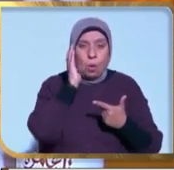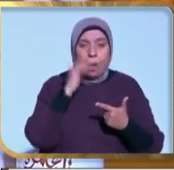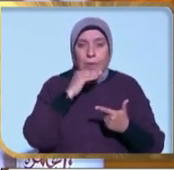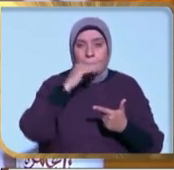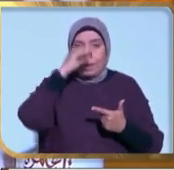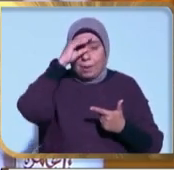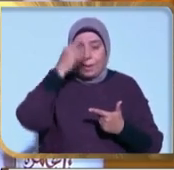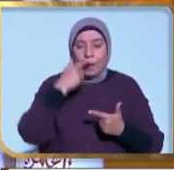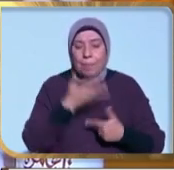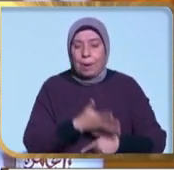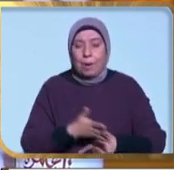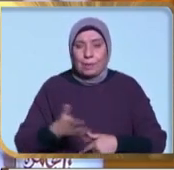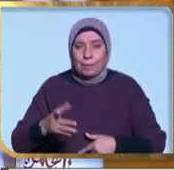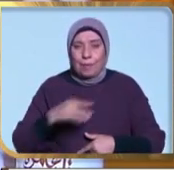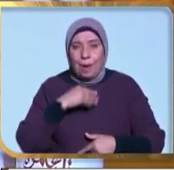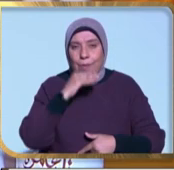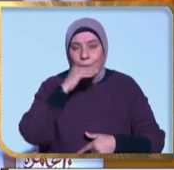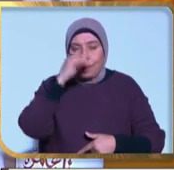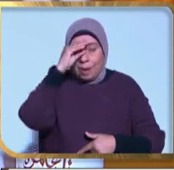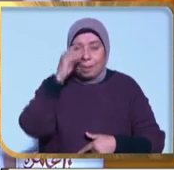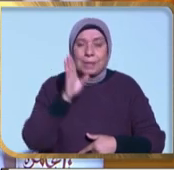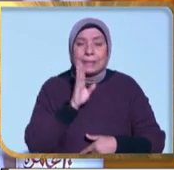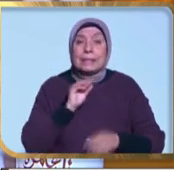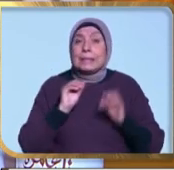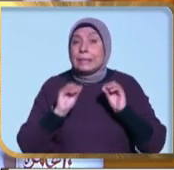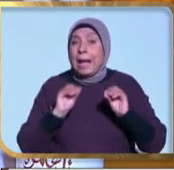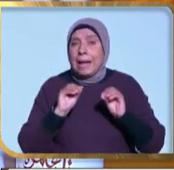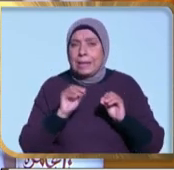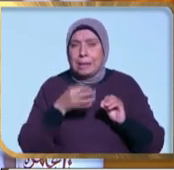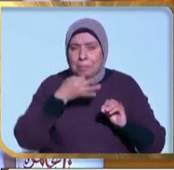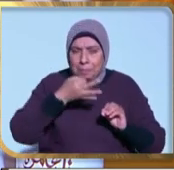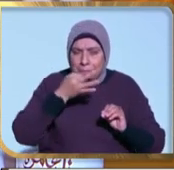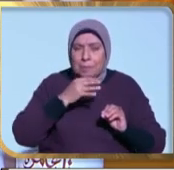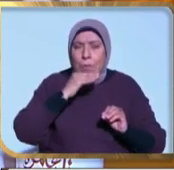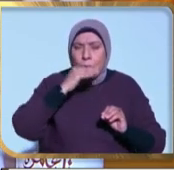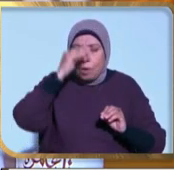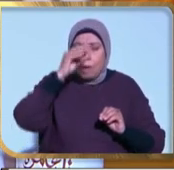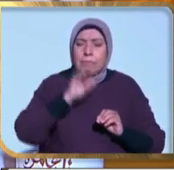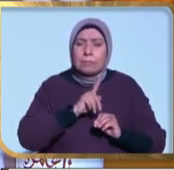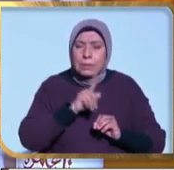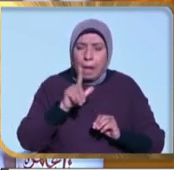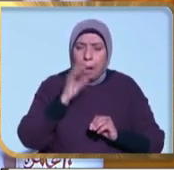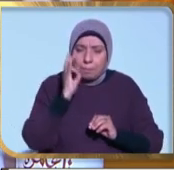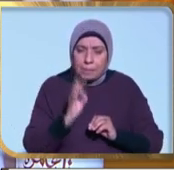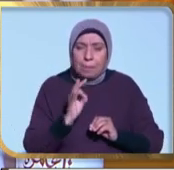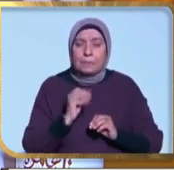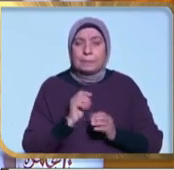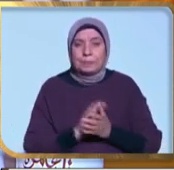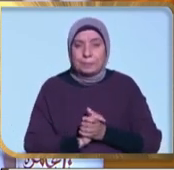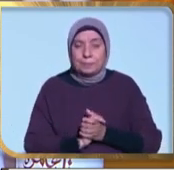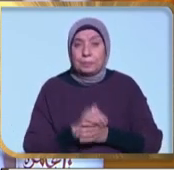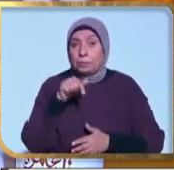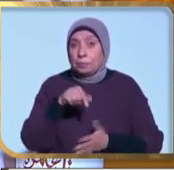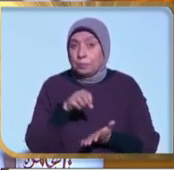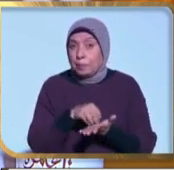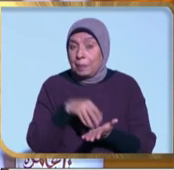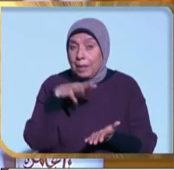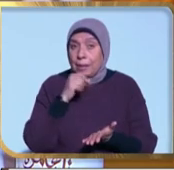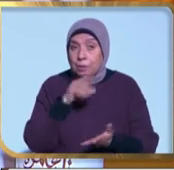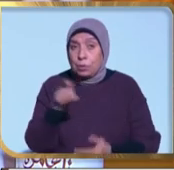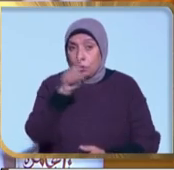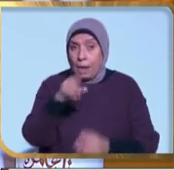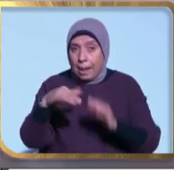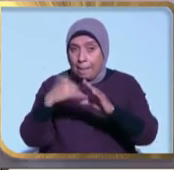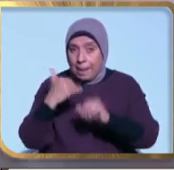فقره كتاب قلوب عامره بروايه حفص عن عاصم بقصر المنفصل ونبدا النهارده مع حضراتكم في اول